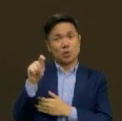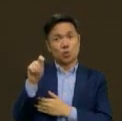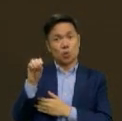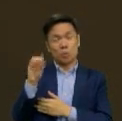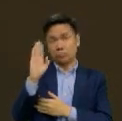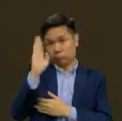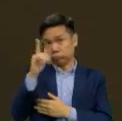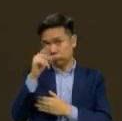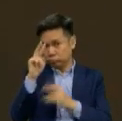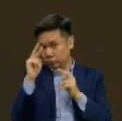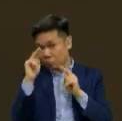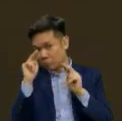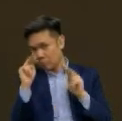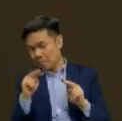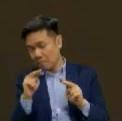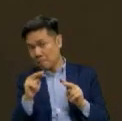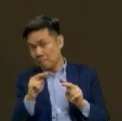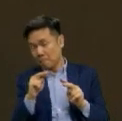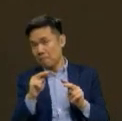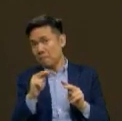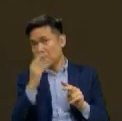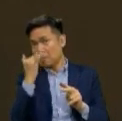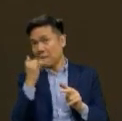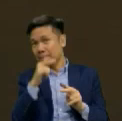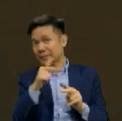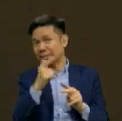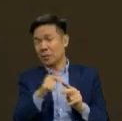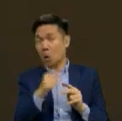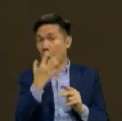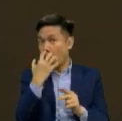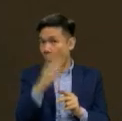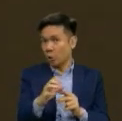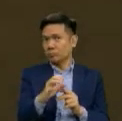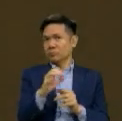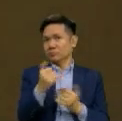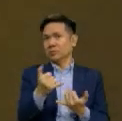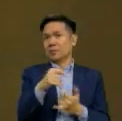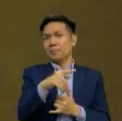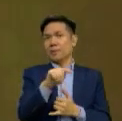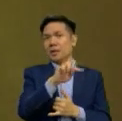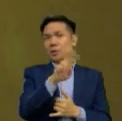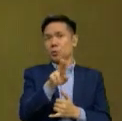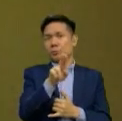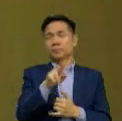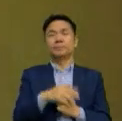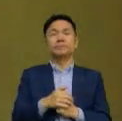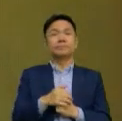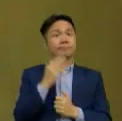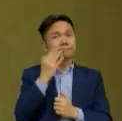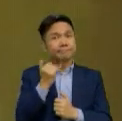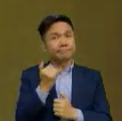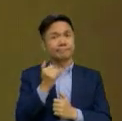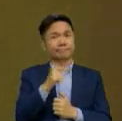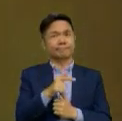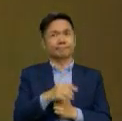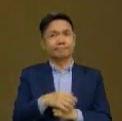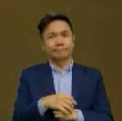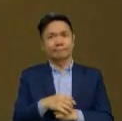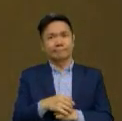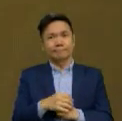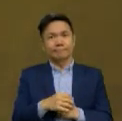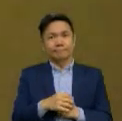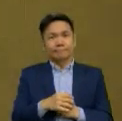bakal menjadi tumpuan kita semua dikaitkan sebagai crusi panas untuk Piayu ke-15 ini karena kita bakal